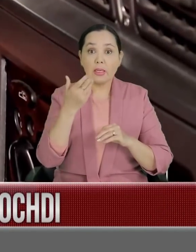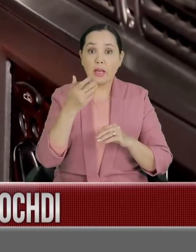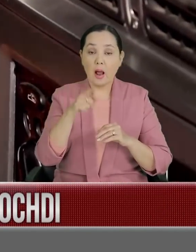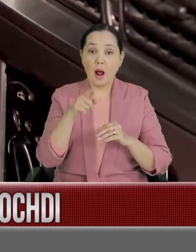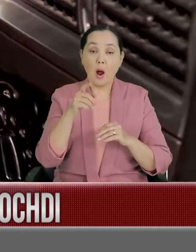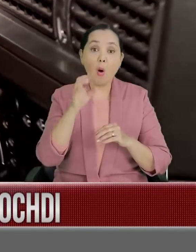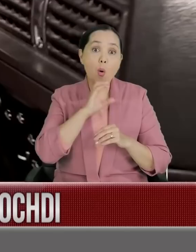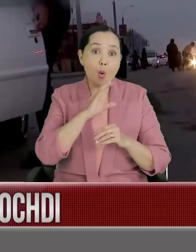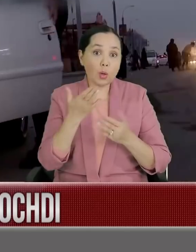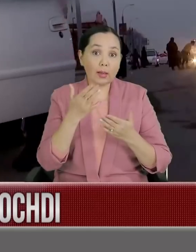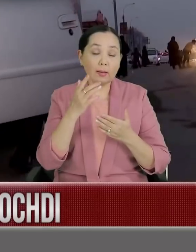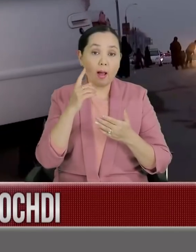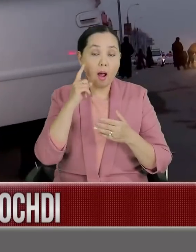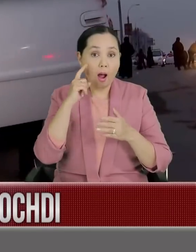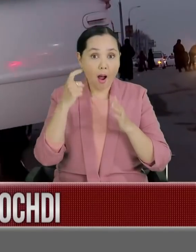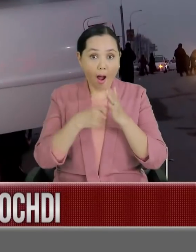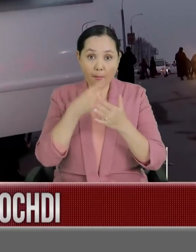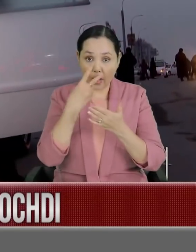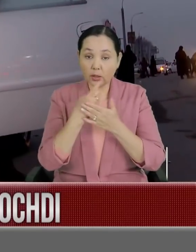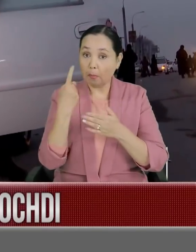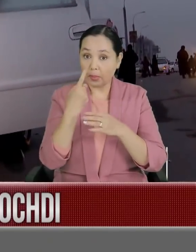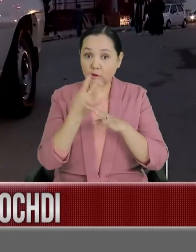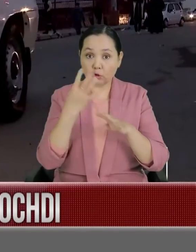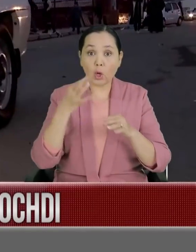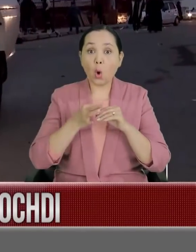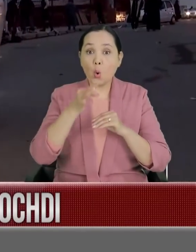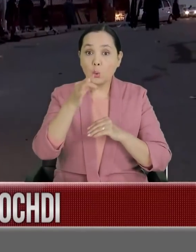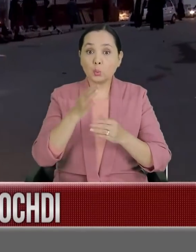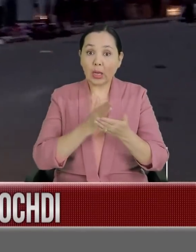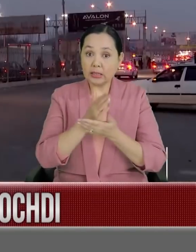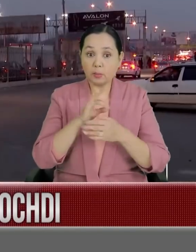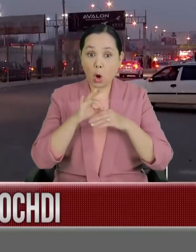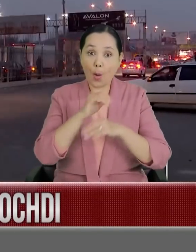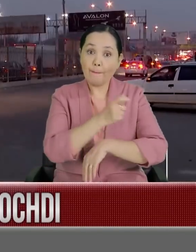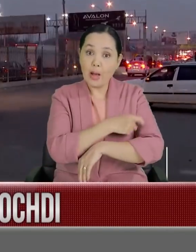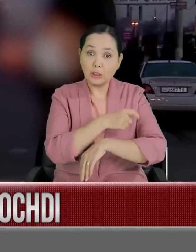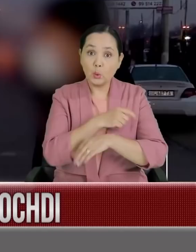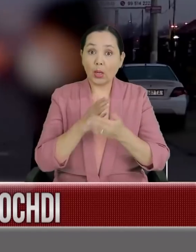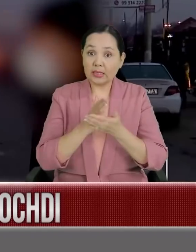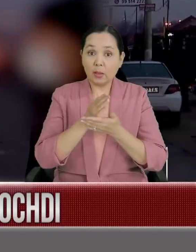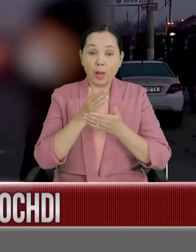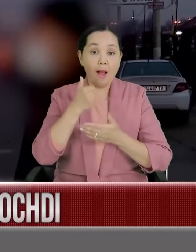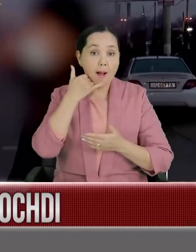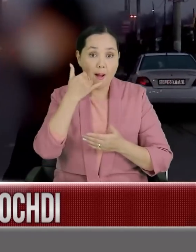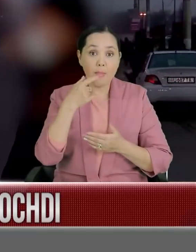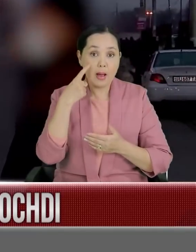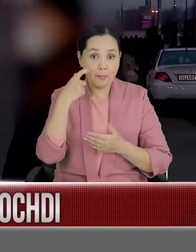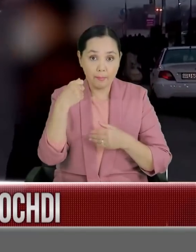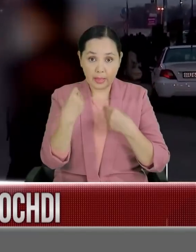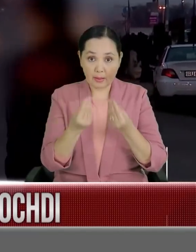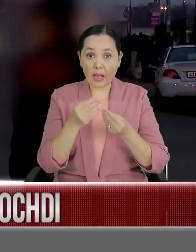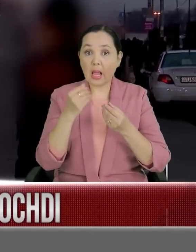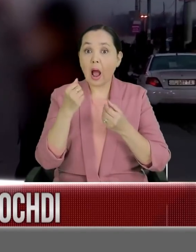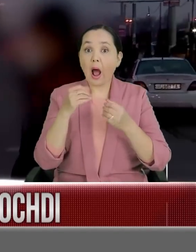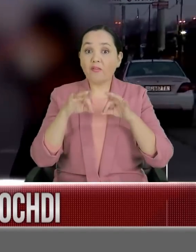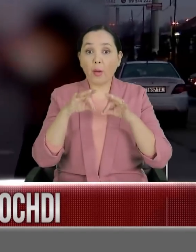mashinasi o'g'irlanganligidan xabar topib, birinchi galda hududda xizmat olib borayotgan yo'l patrul xizmat xodimlariga xabar beradi.